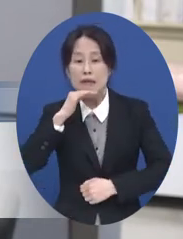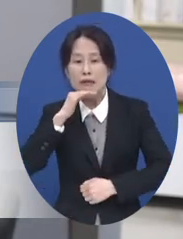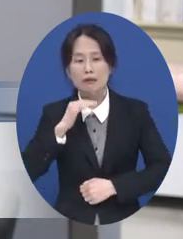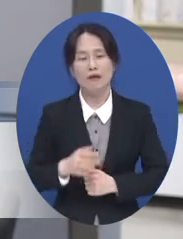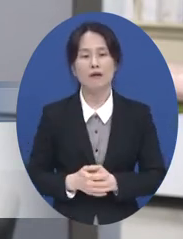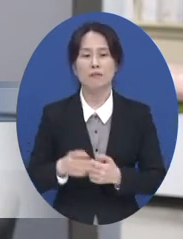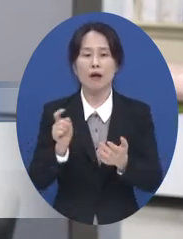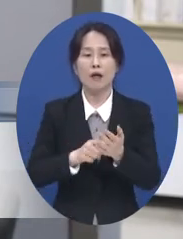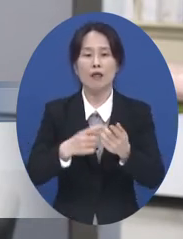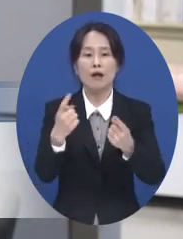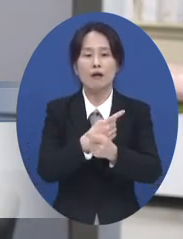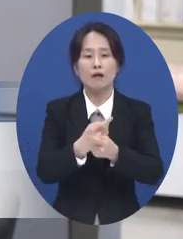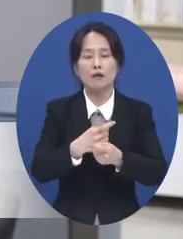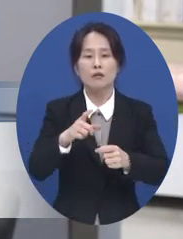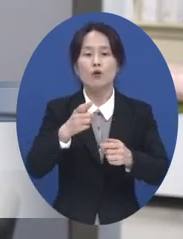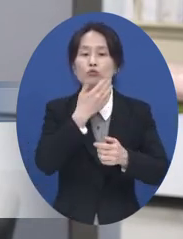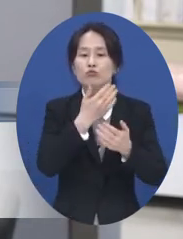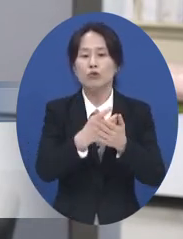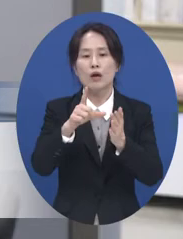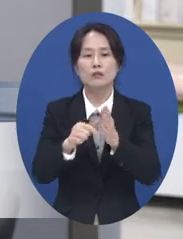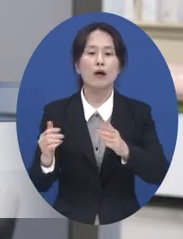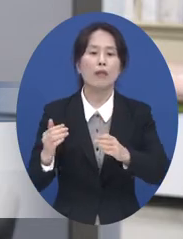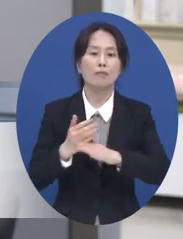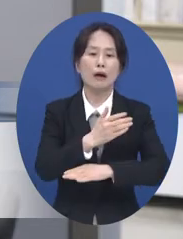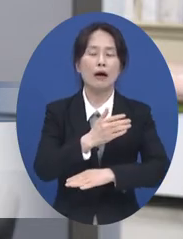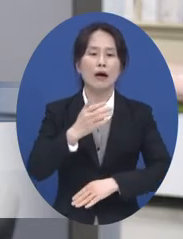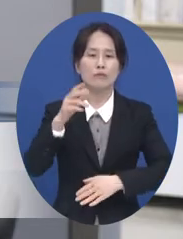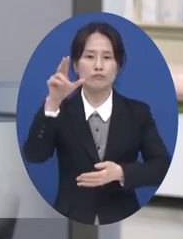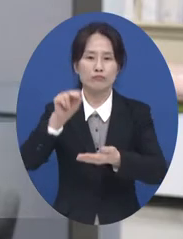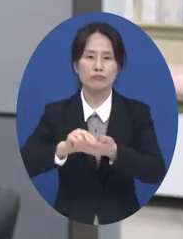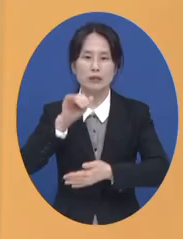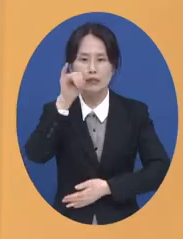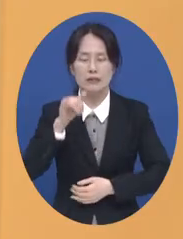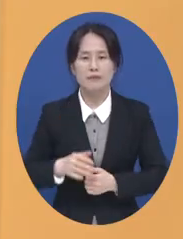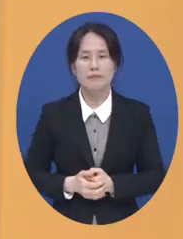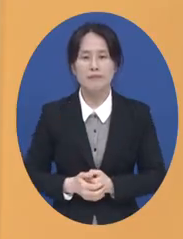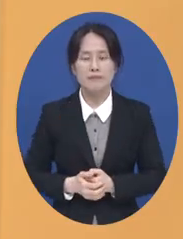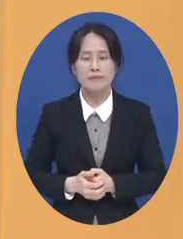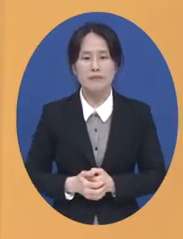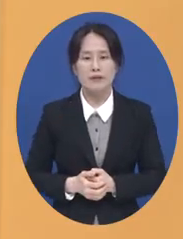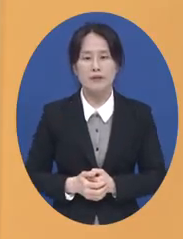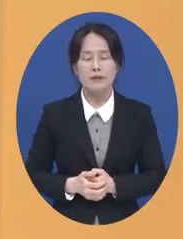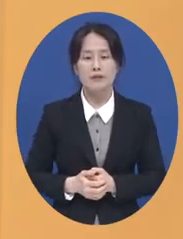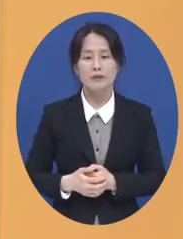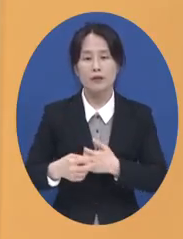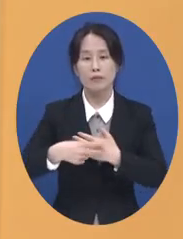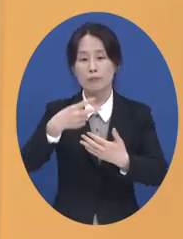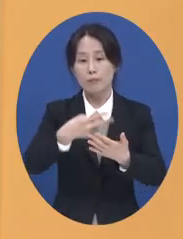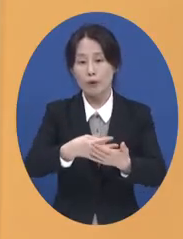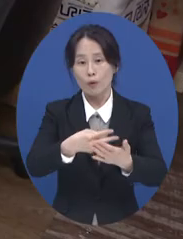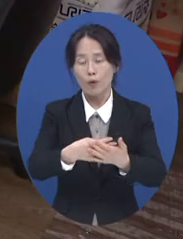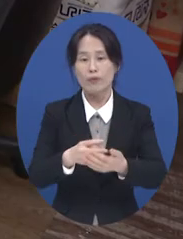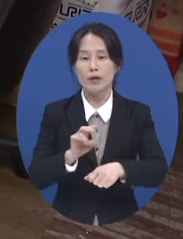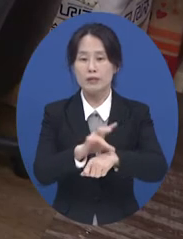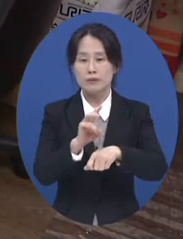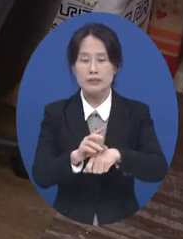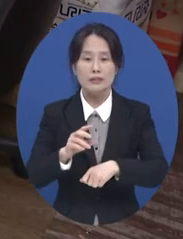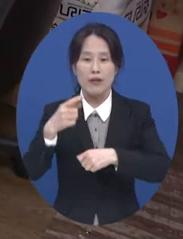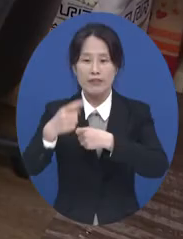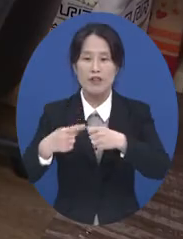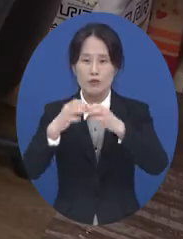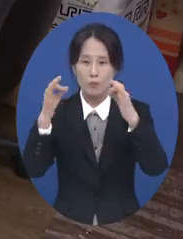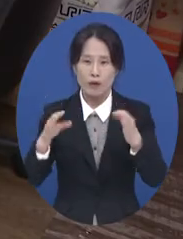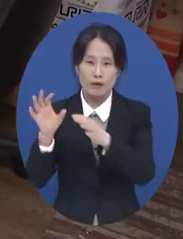있다 보니 응급치료의 골든타임을 놓칠 수 있다는 게 문제입니다. 경기도는 이들 공공병상을